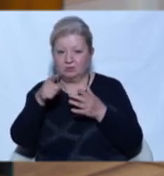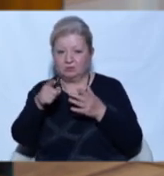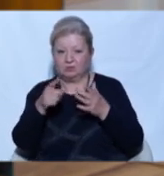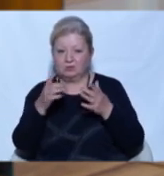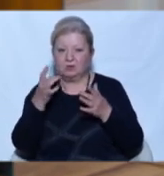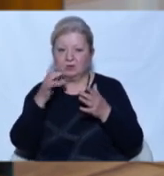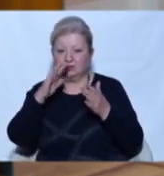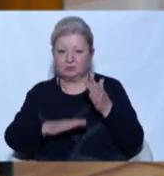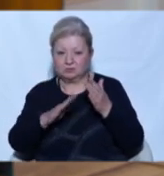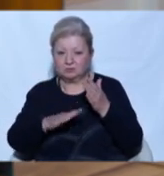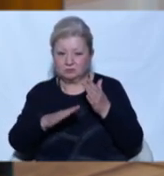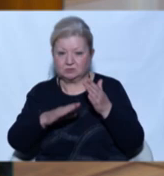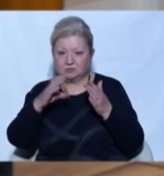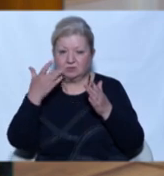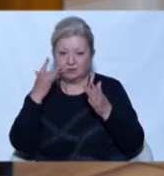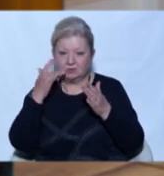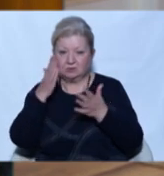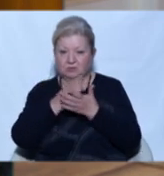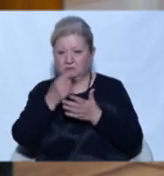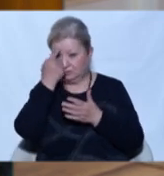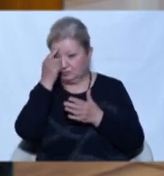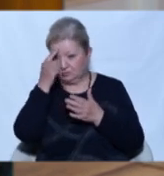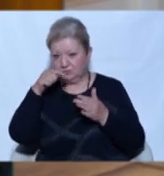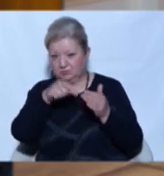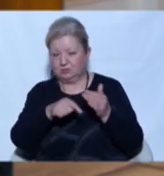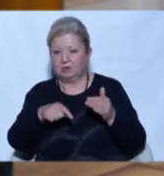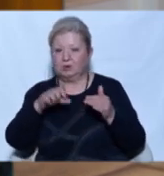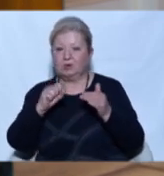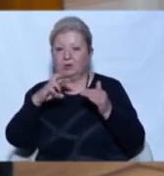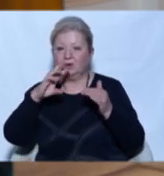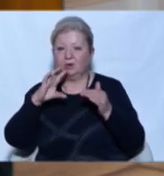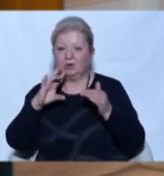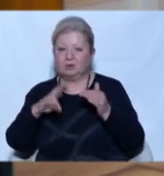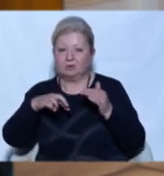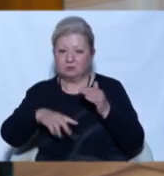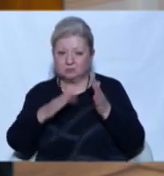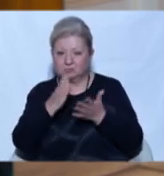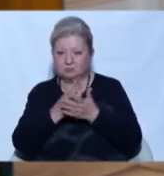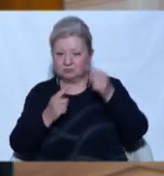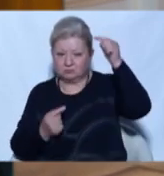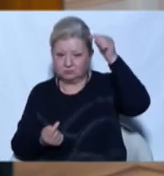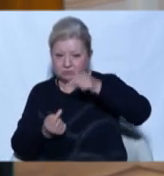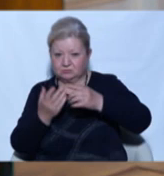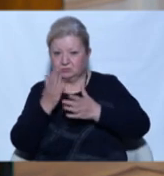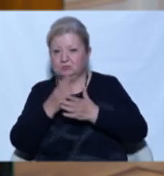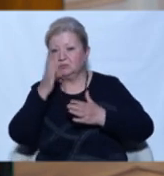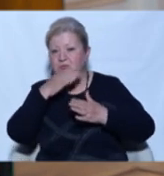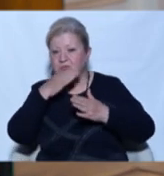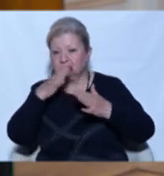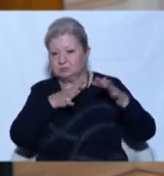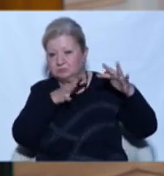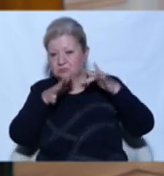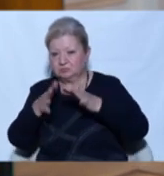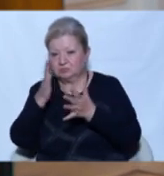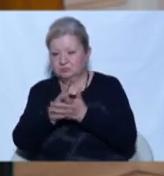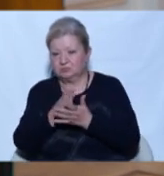ოკეანე ესაზღვრება და ანტარქტიდას ესაზღვრება ჩრდილოეთიდან წყლის მასები.